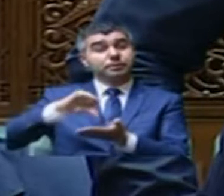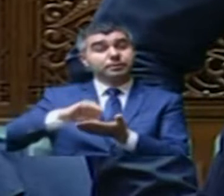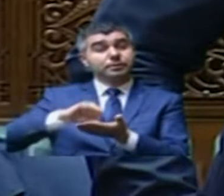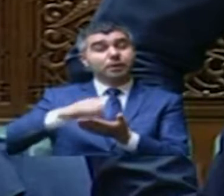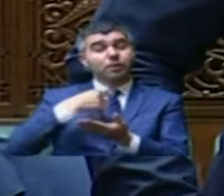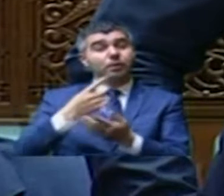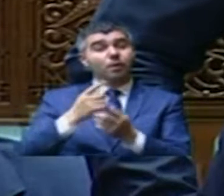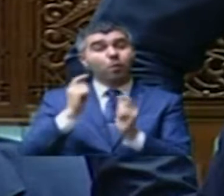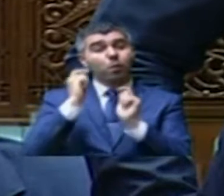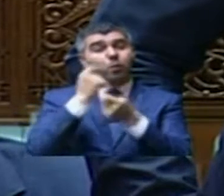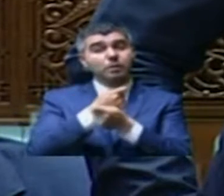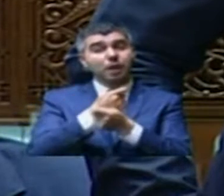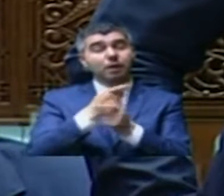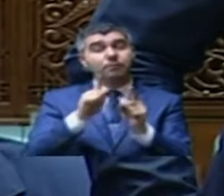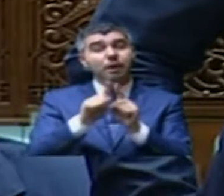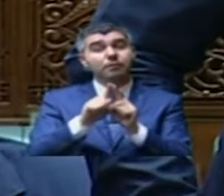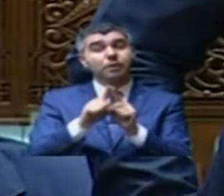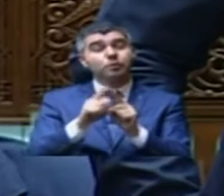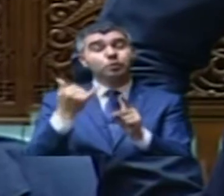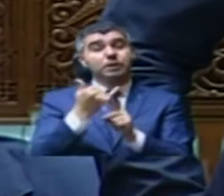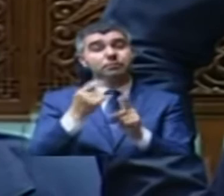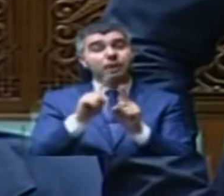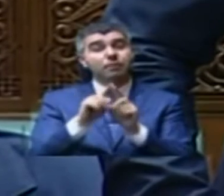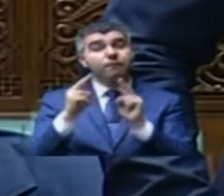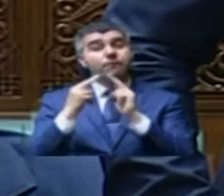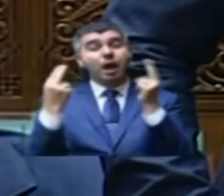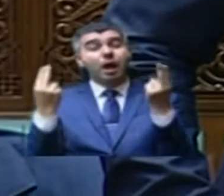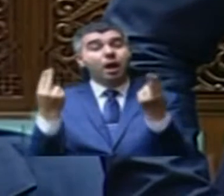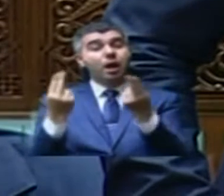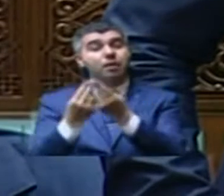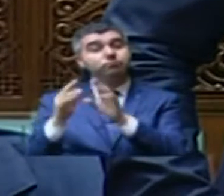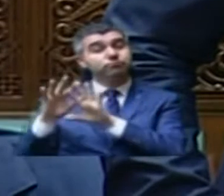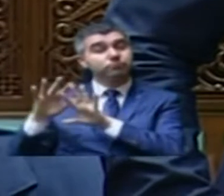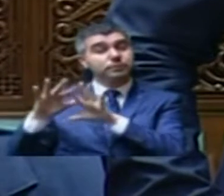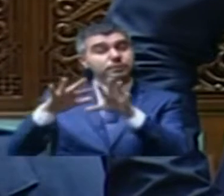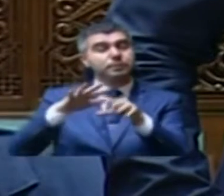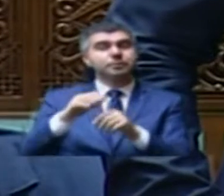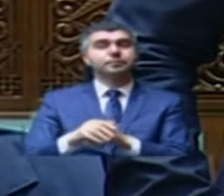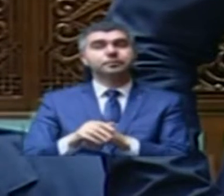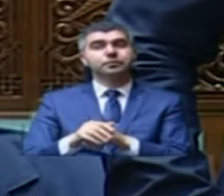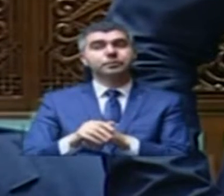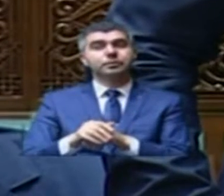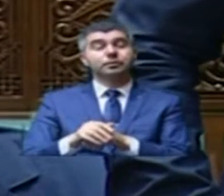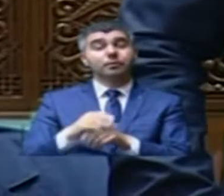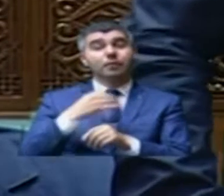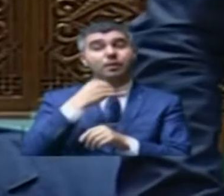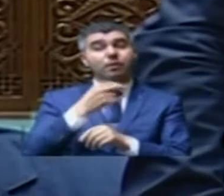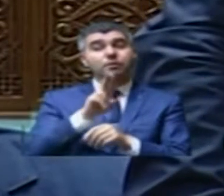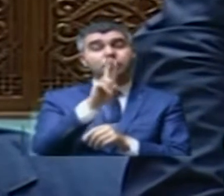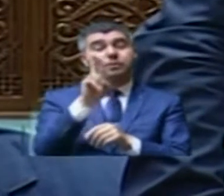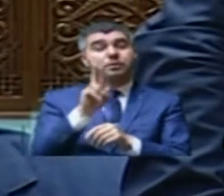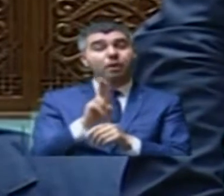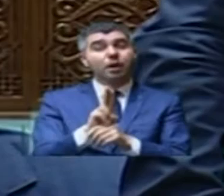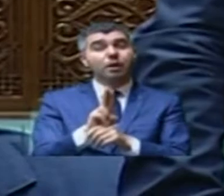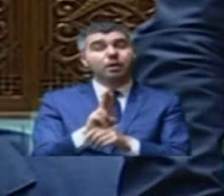السعيدية الرهان كان عليها كبير وهي محطة دولية، وبطبيعة الحال هذا السؤال ديالنا يروم إحداث